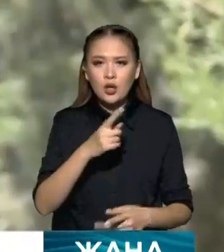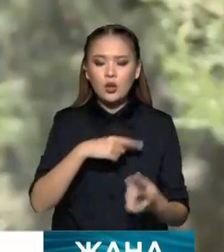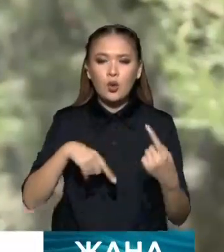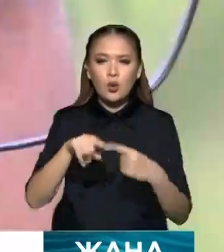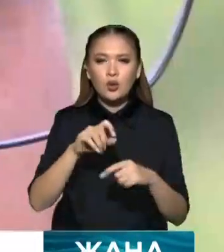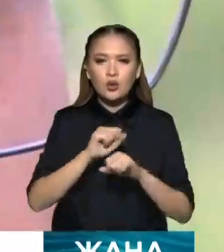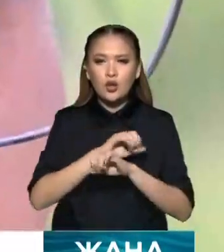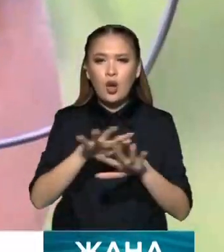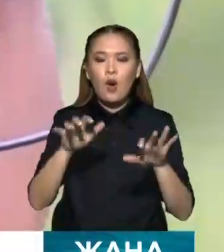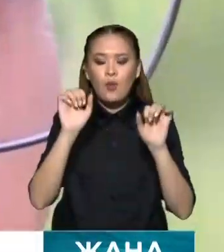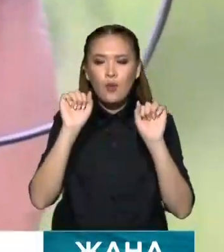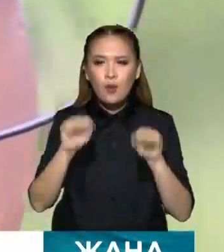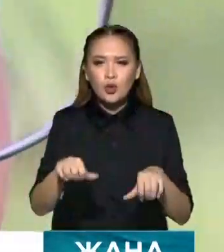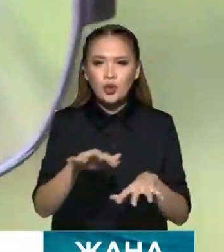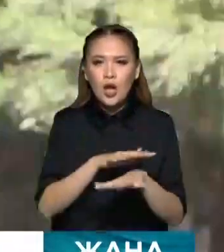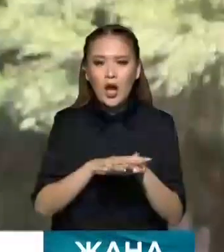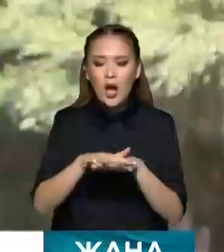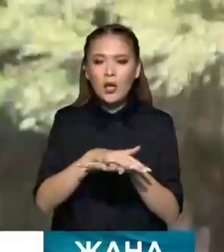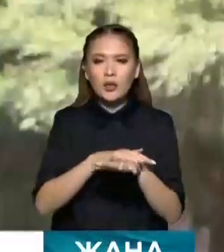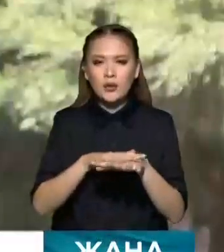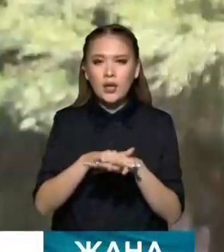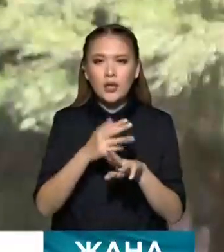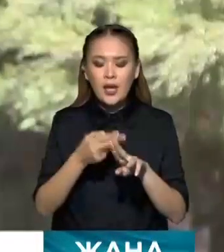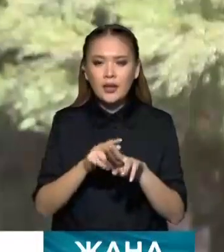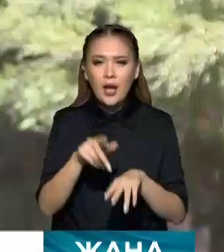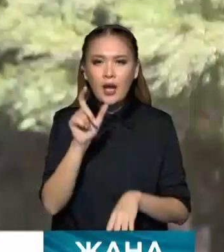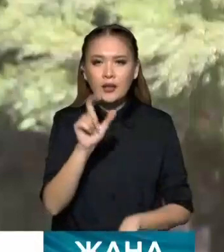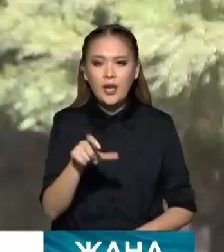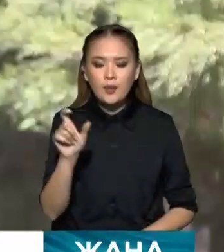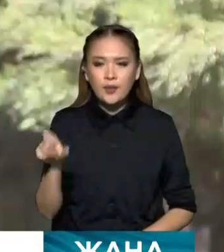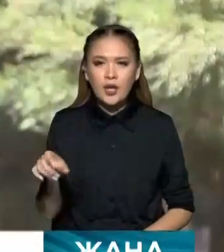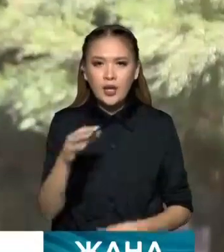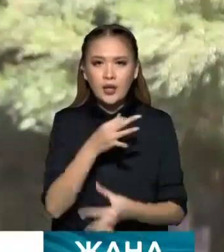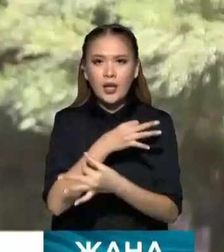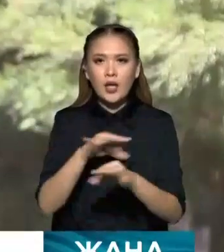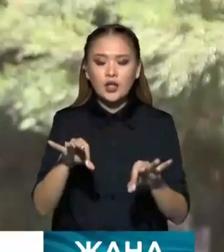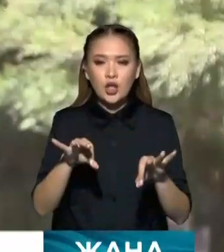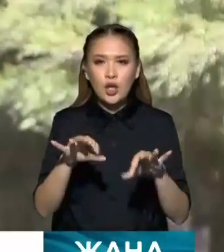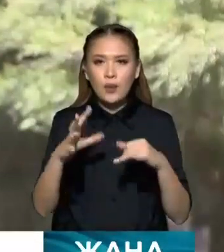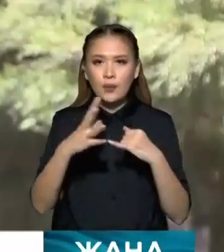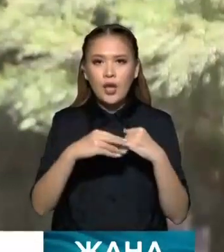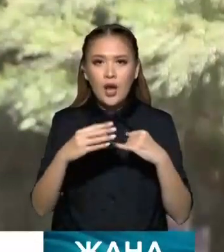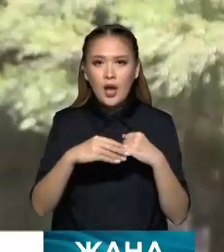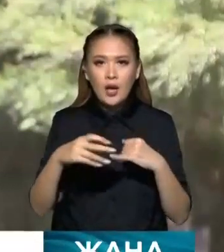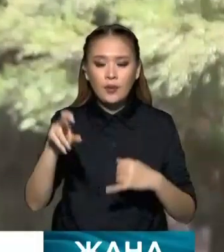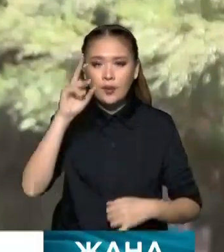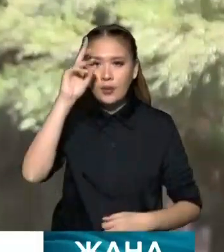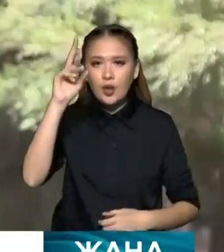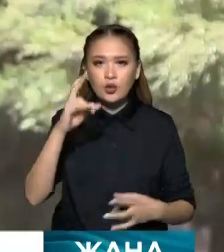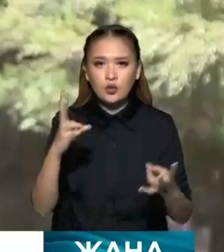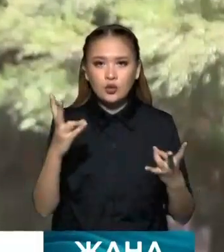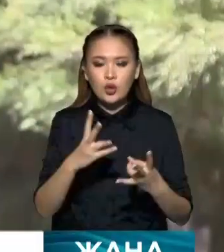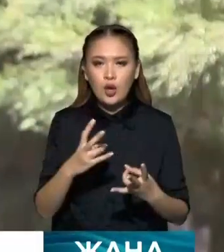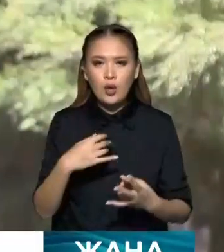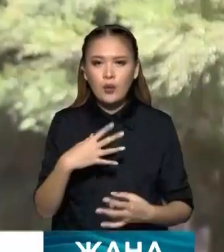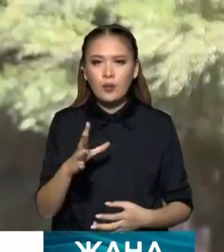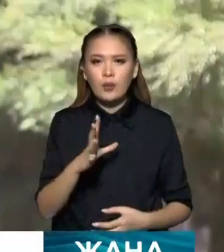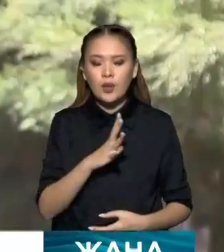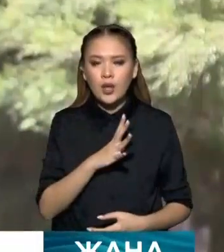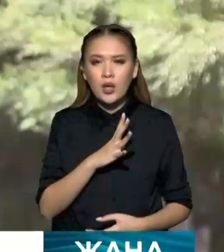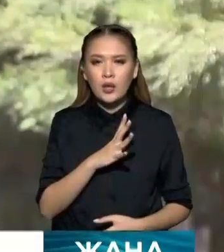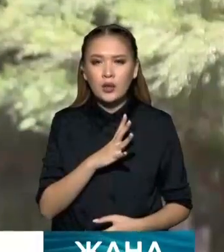отыр. Халықтың қажеттілігіне қарай сол азаматтардың иелігіндегі жерді біз мемлекет мұқтаждығы үшін мәжбүрлеп иеліктен